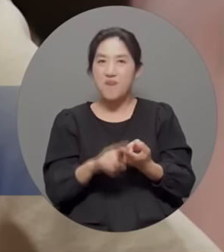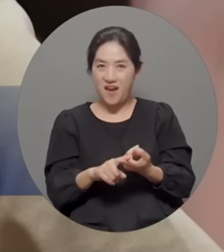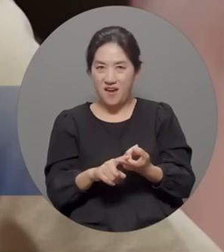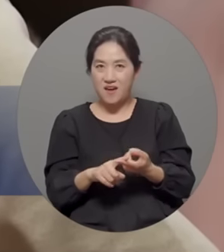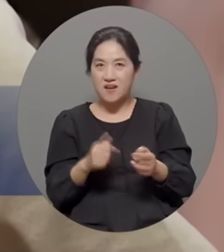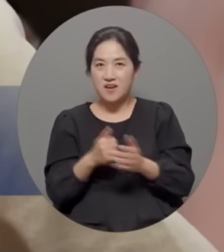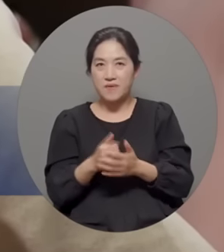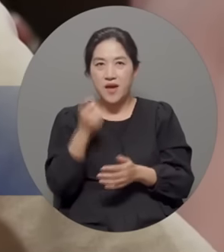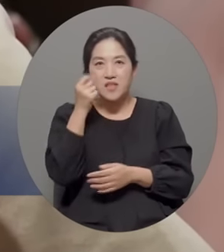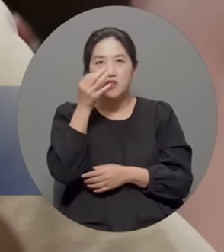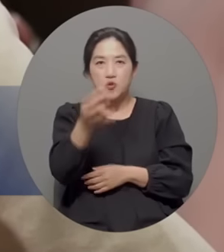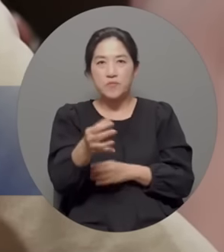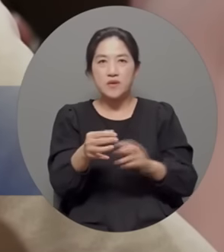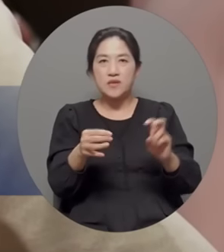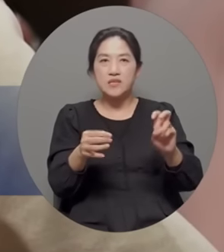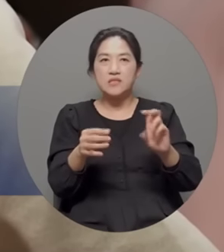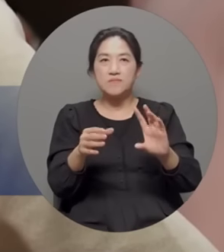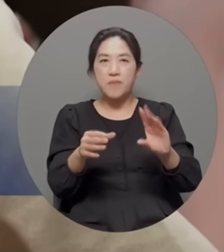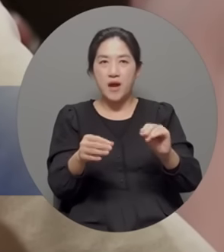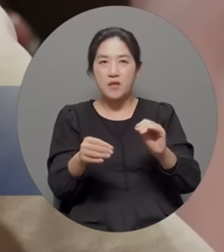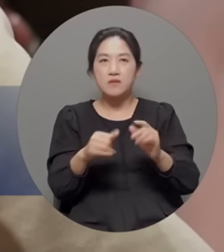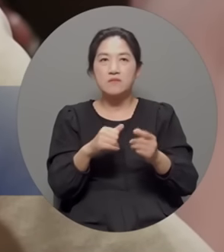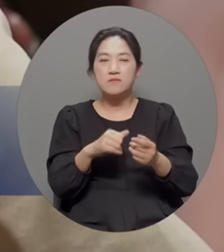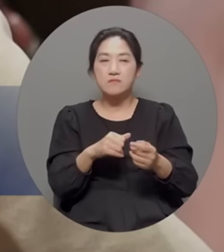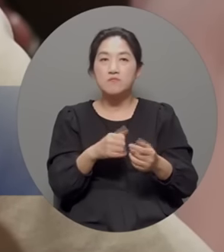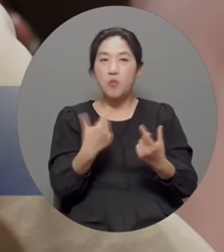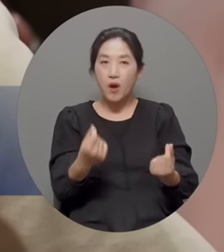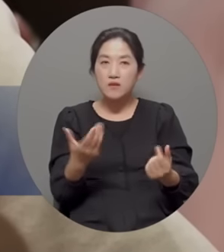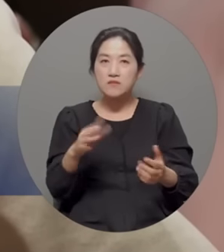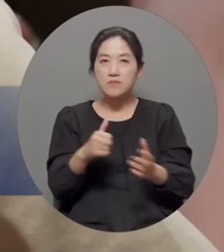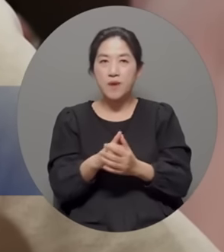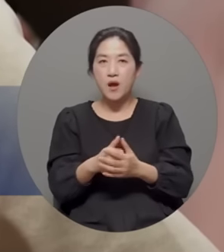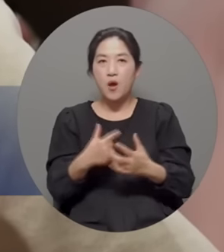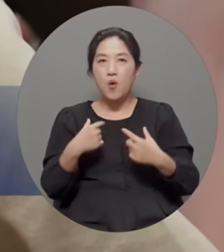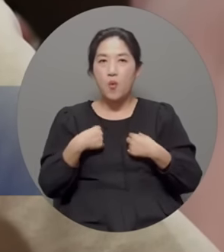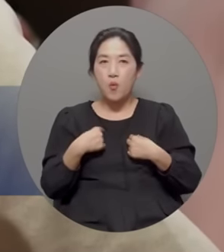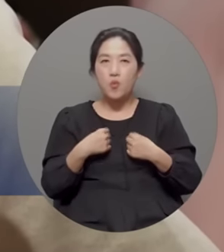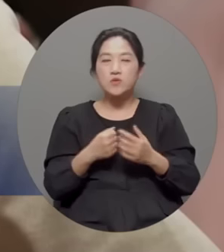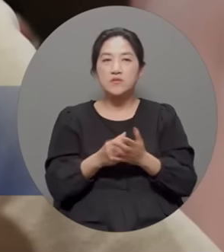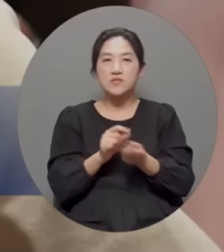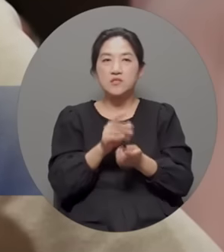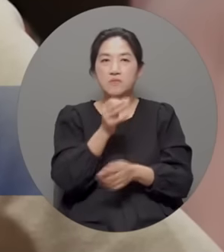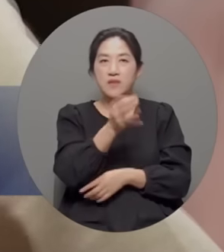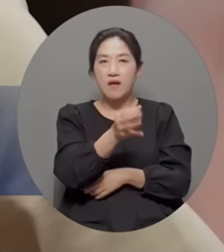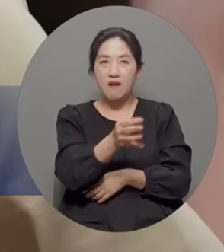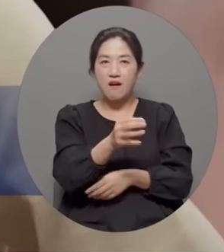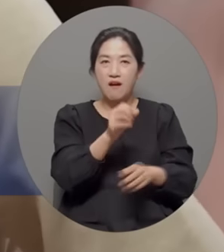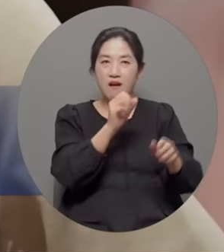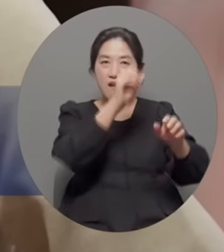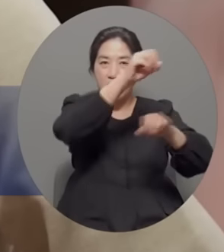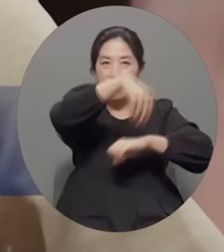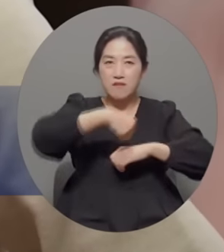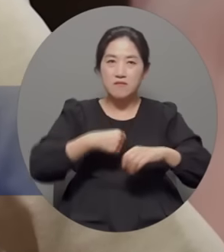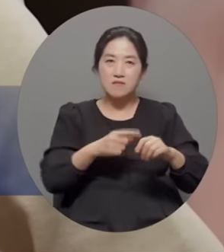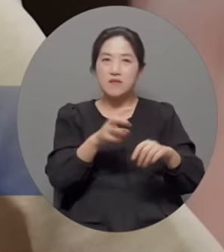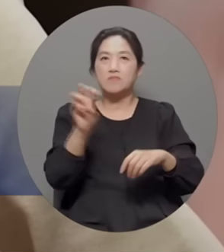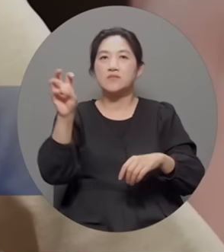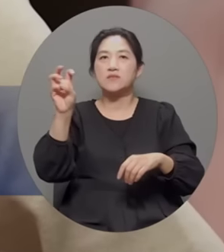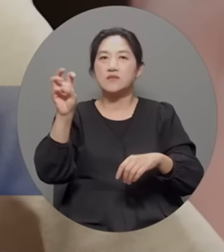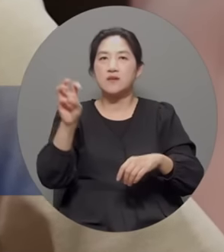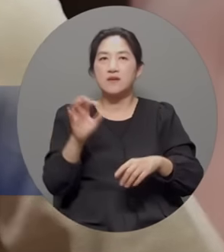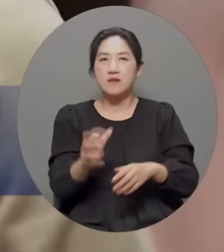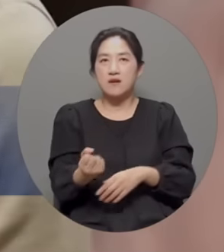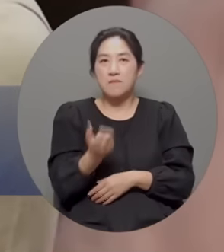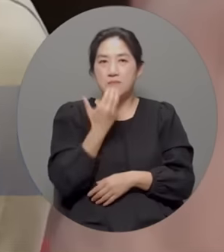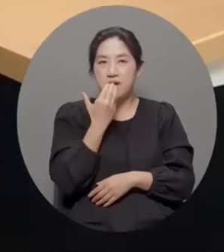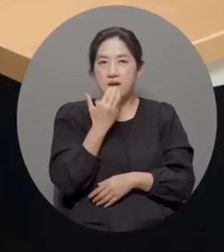한 달 쇼핑 비용 20만 원은 그대로인데 옷은 이제 뭐 30벌, 20, 30개 되는 옷을 가지게